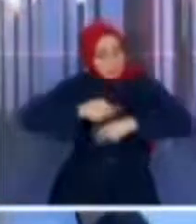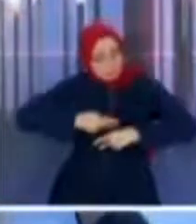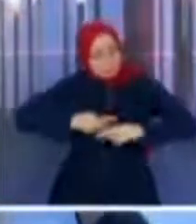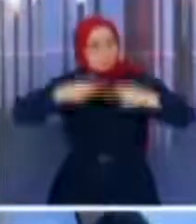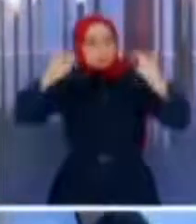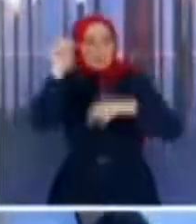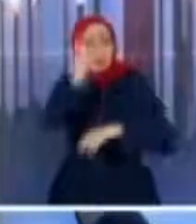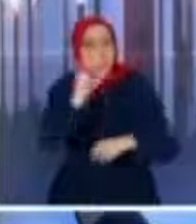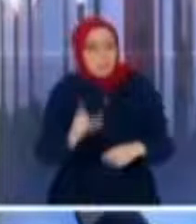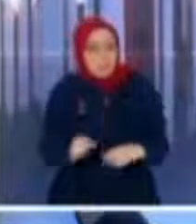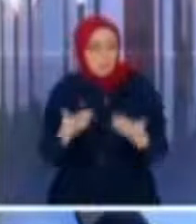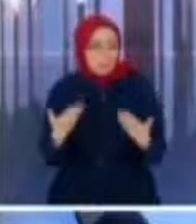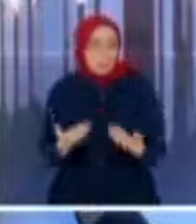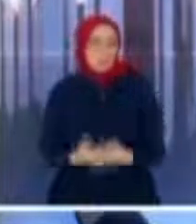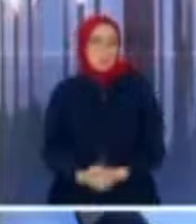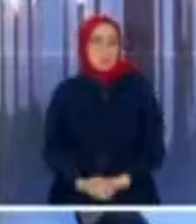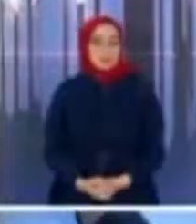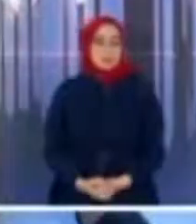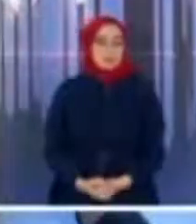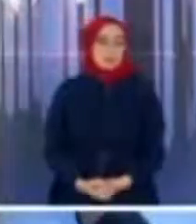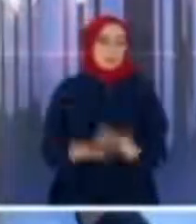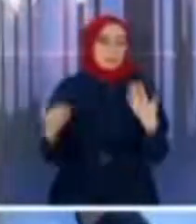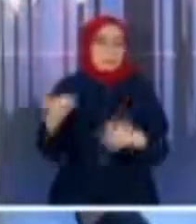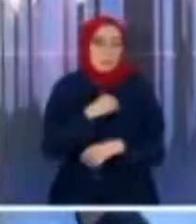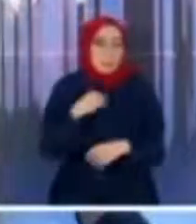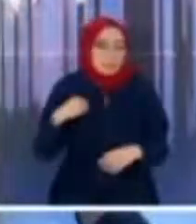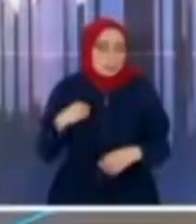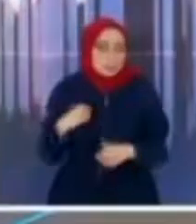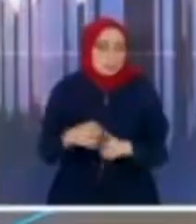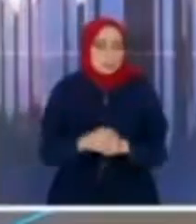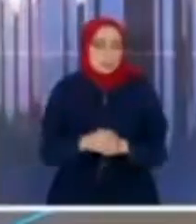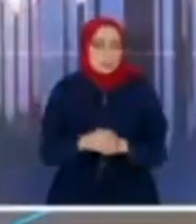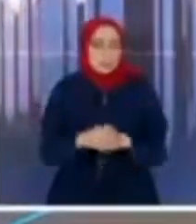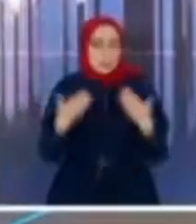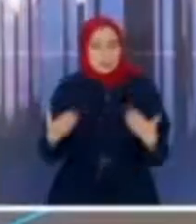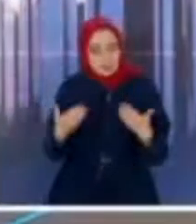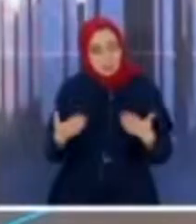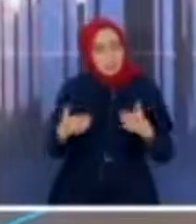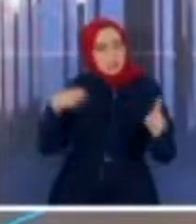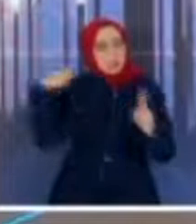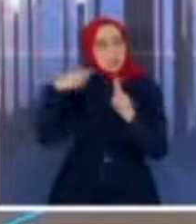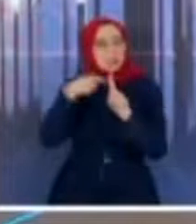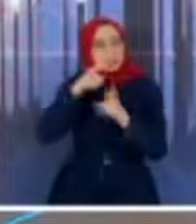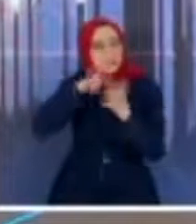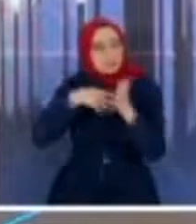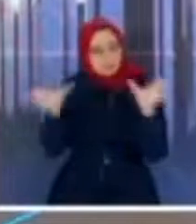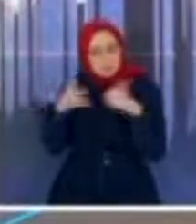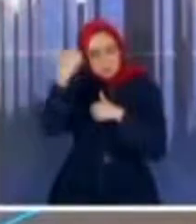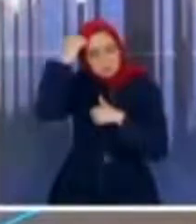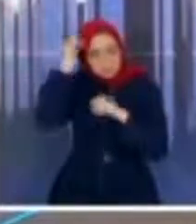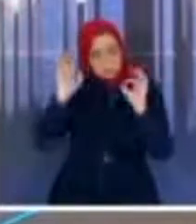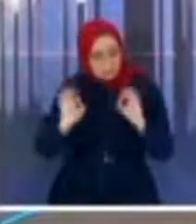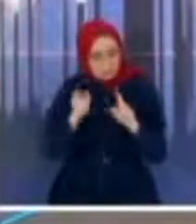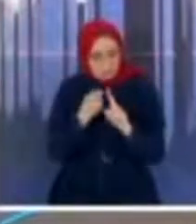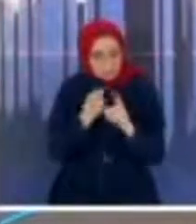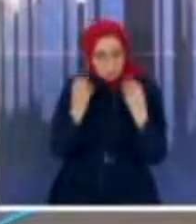خليني نبدا مع الدكتور ياسر، الجدوى من التكوين في الاسعافات الاوليه،